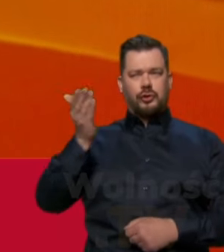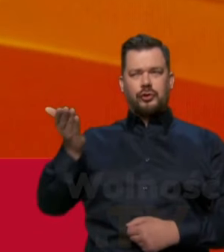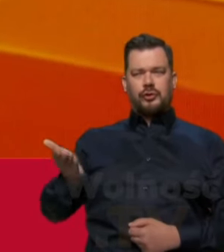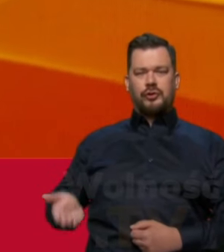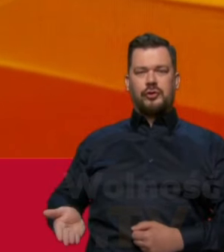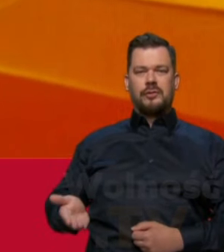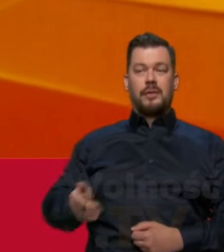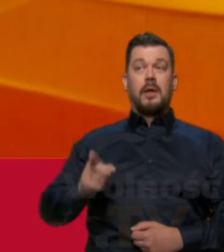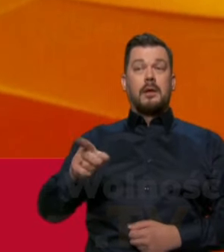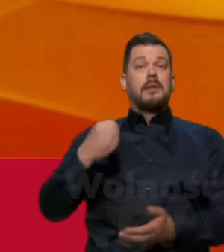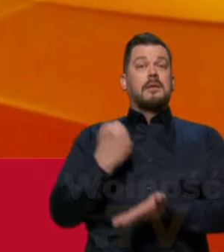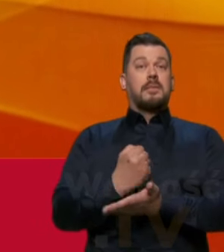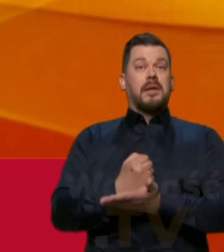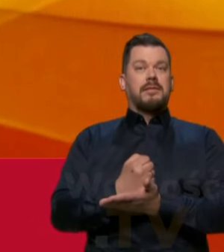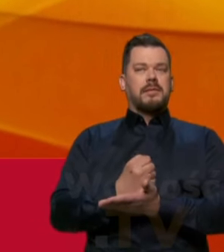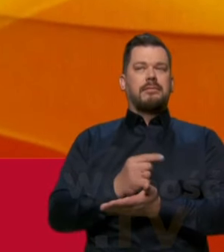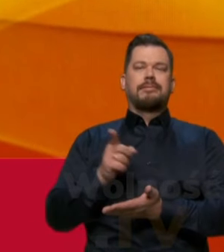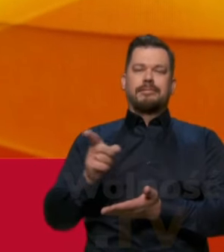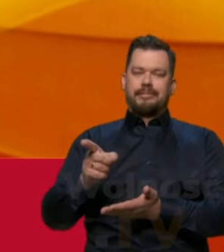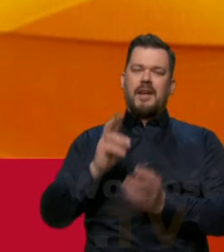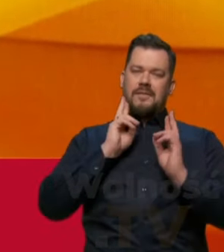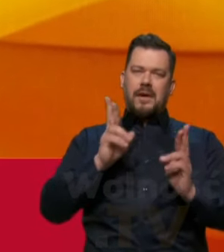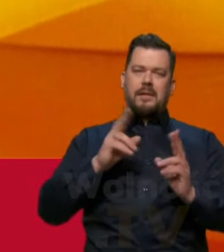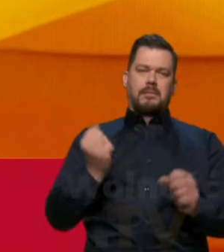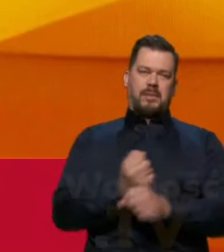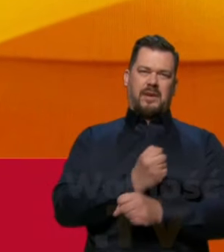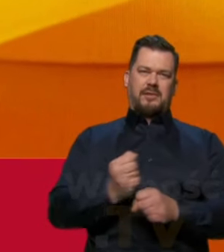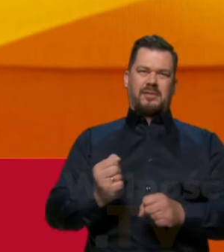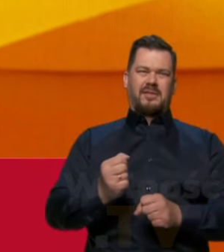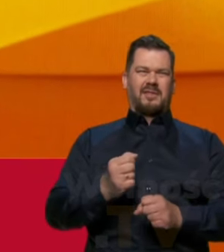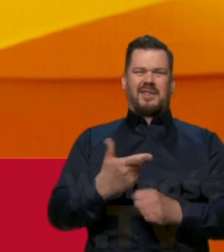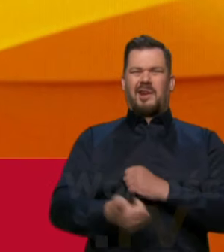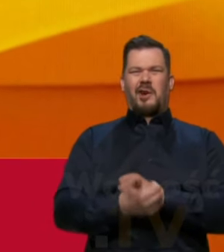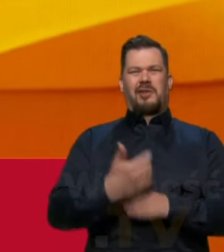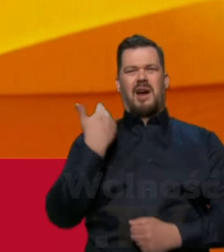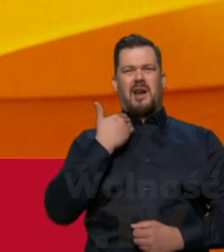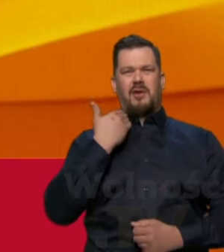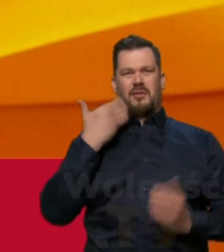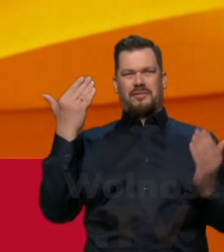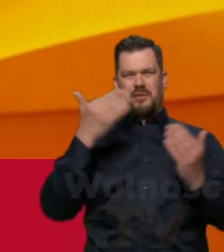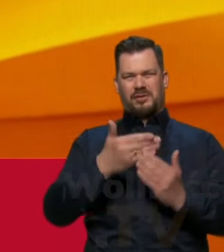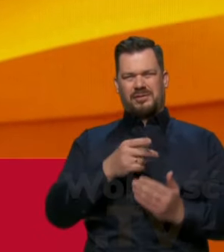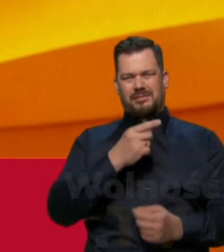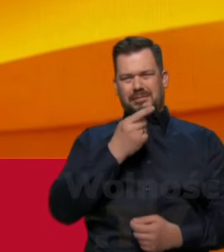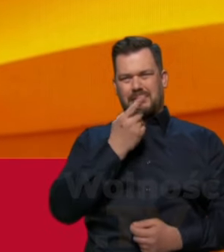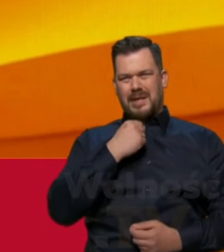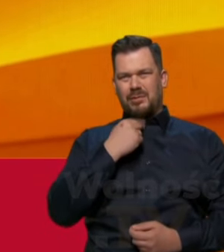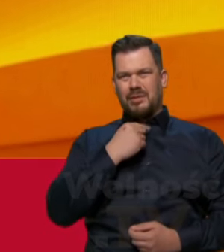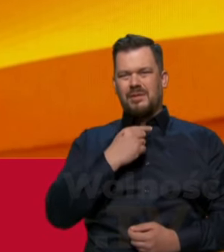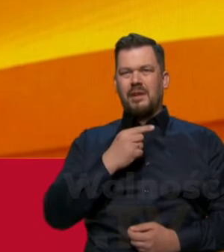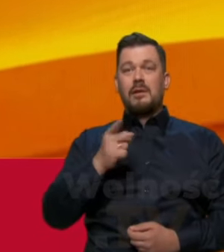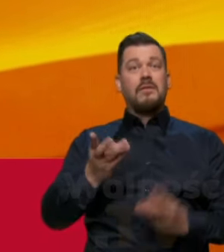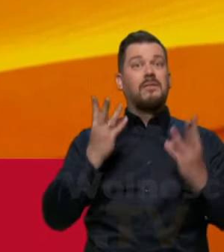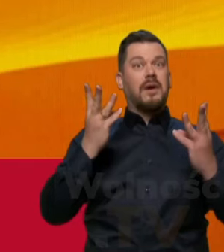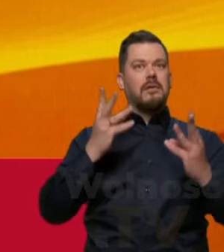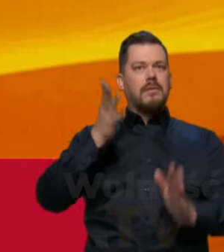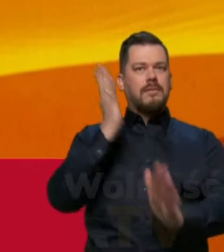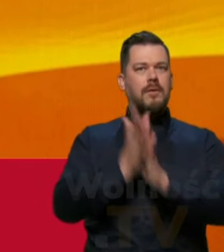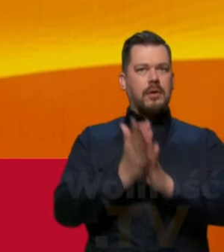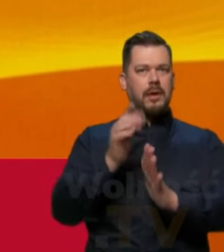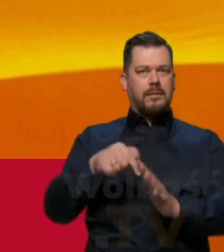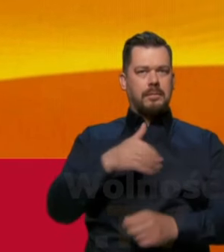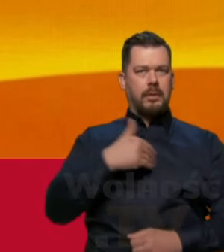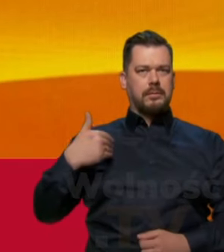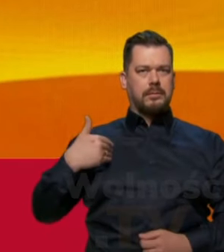koleżanka odnieśli się do spraw rzeczywiście poważnych, a nie do alkoholu w nocnych sklepach. To jest wyzwanie dla nas. Wojna u naszych